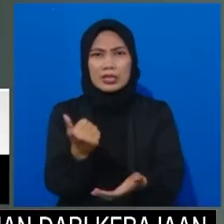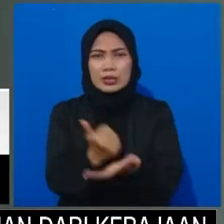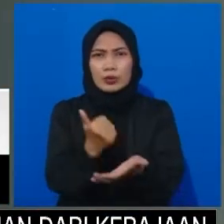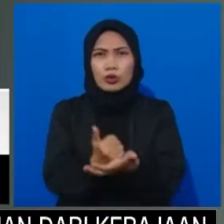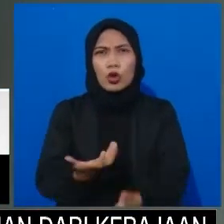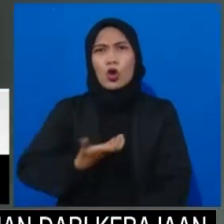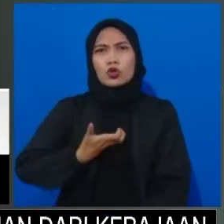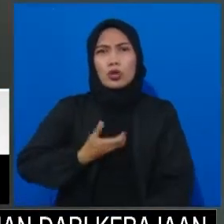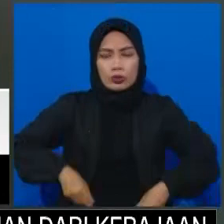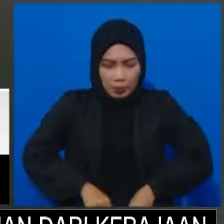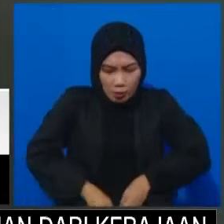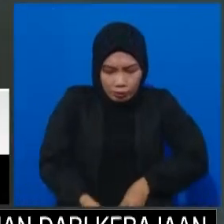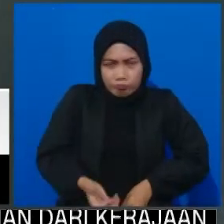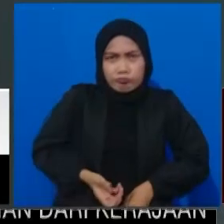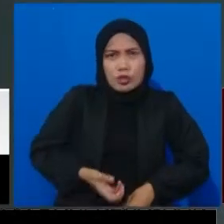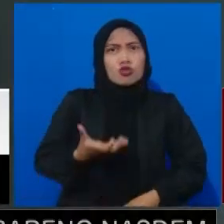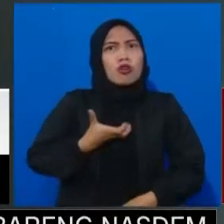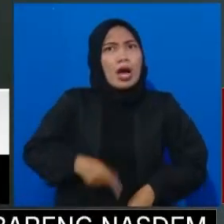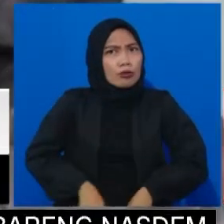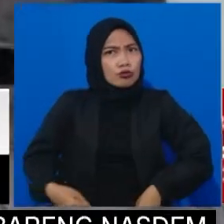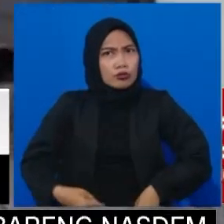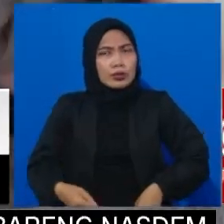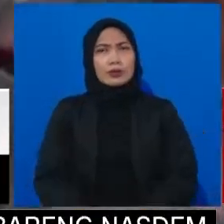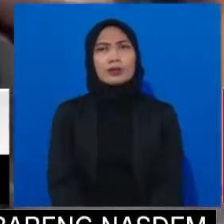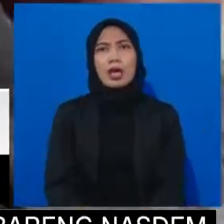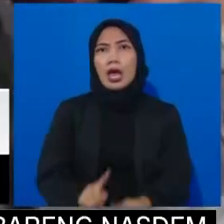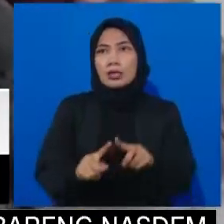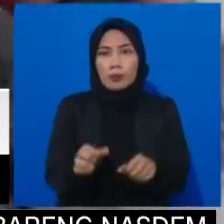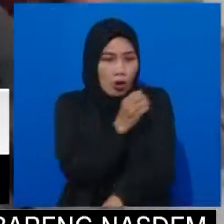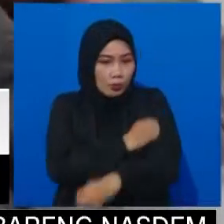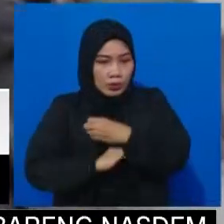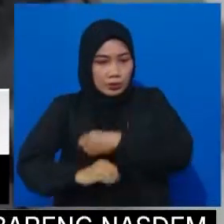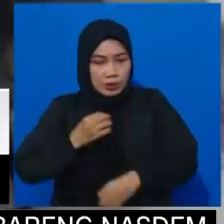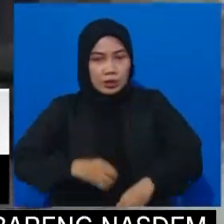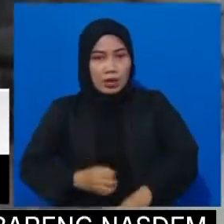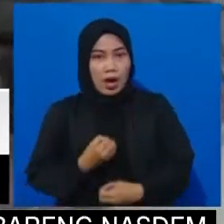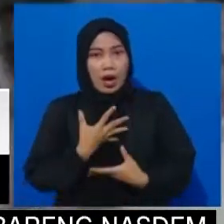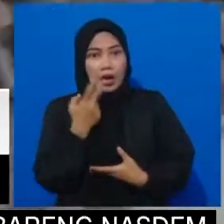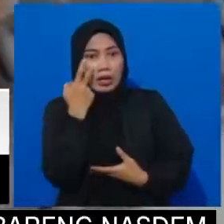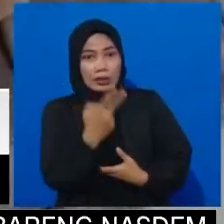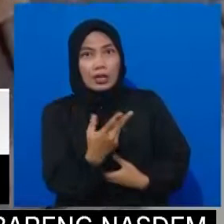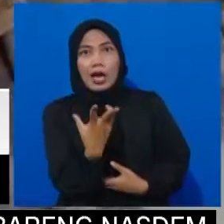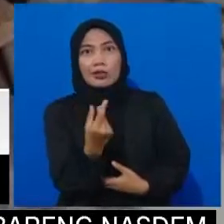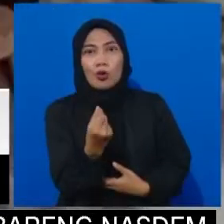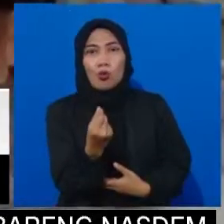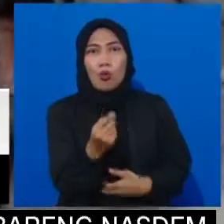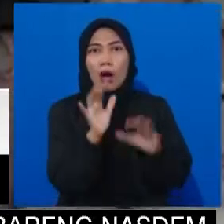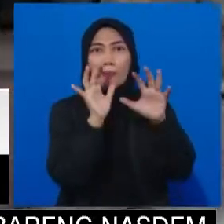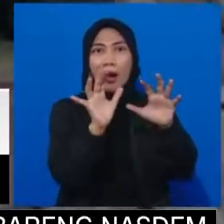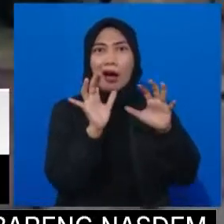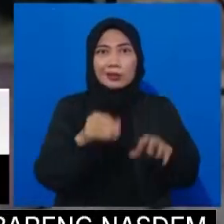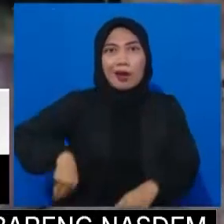suka pamer kemaluan. Namun, saat akan dibersihkan, petugas justru mendapati setumpuk uang tunai yang disembunyikan di dalam